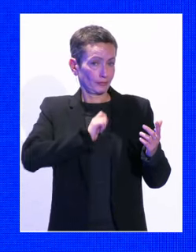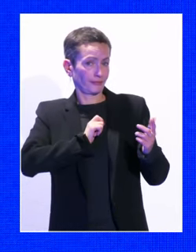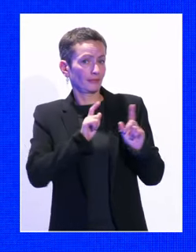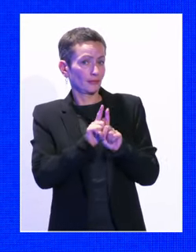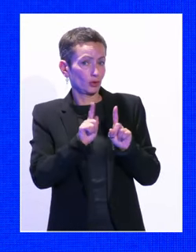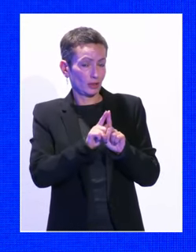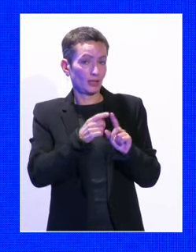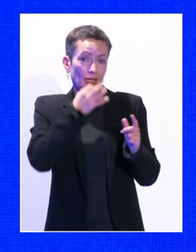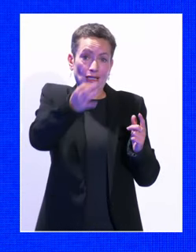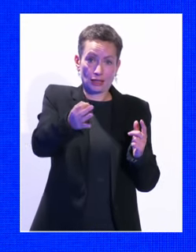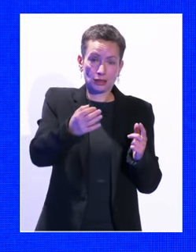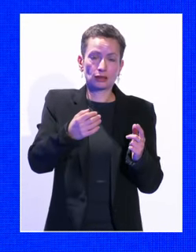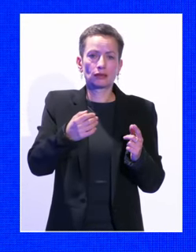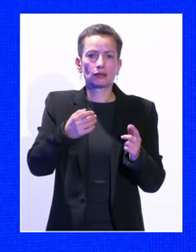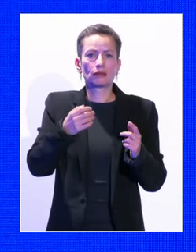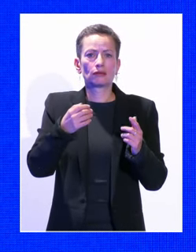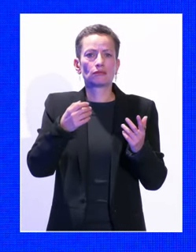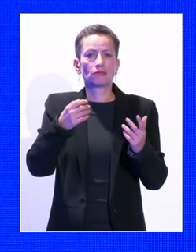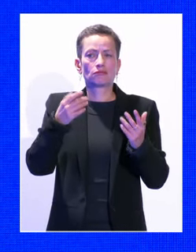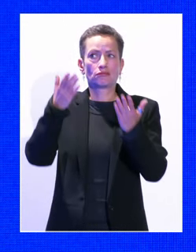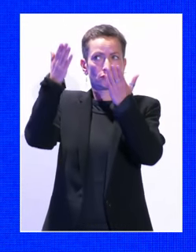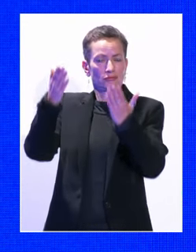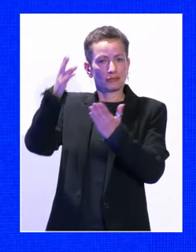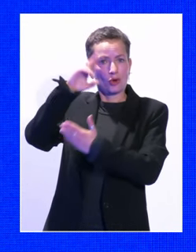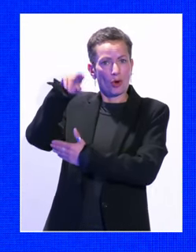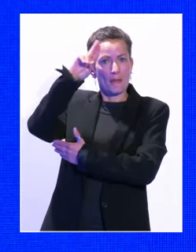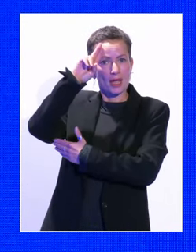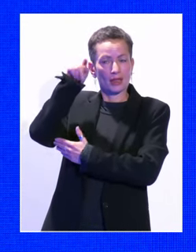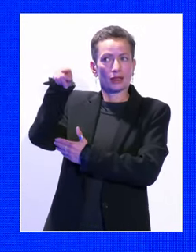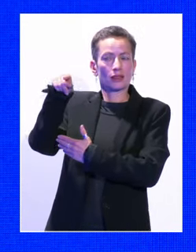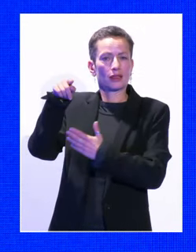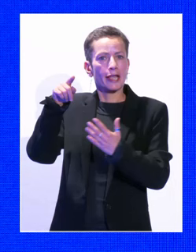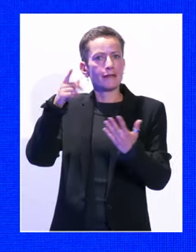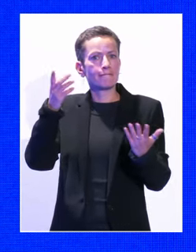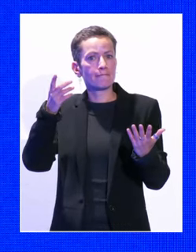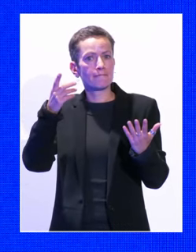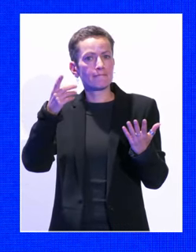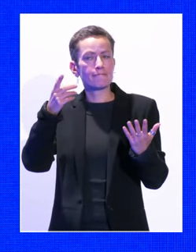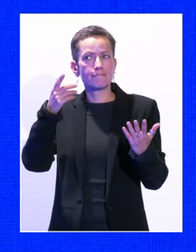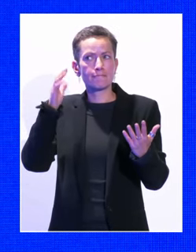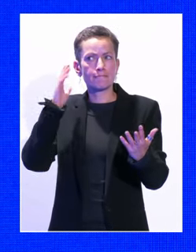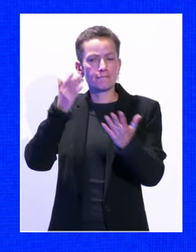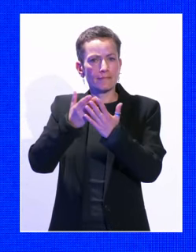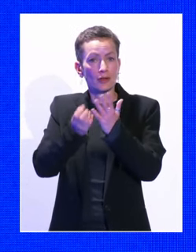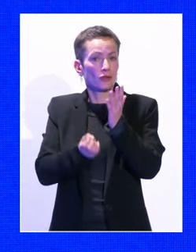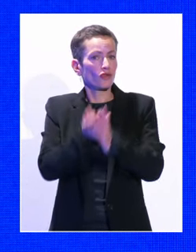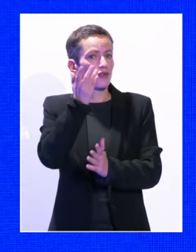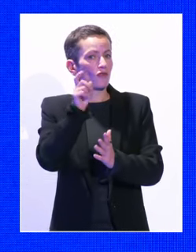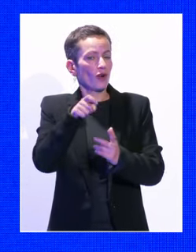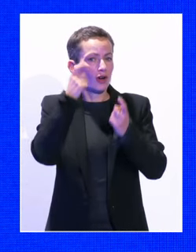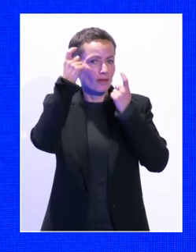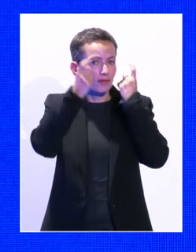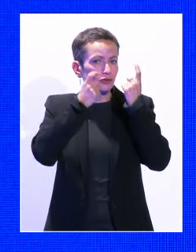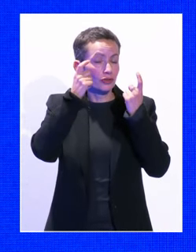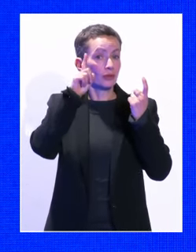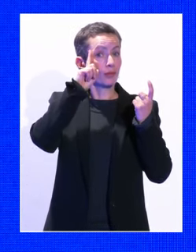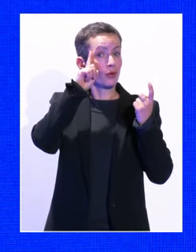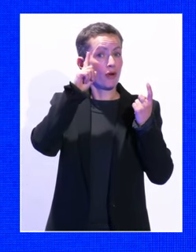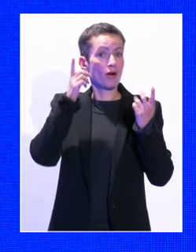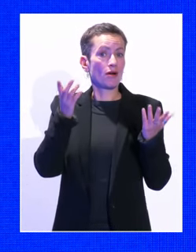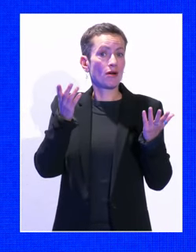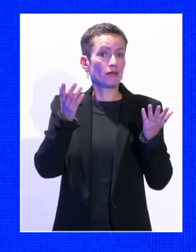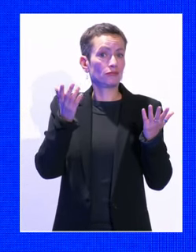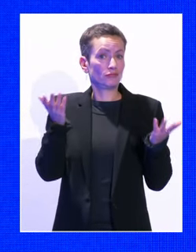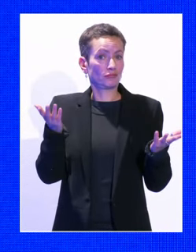la question européenne se trouve désormais posée en termes nouveaux face à une vague